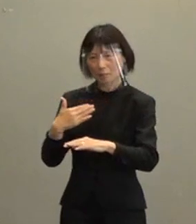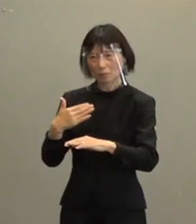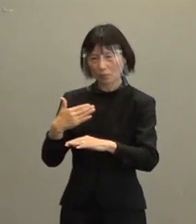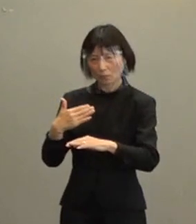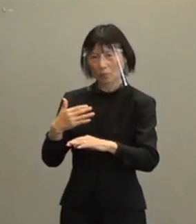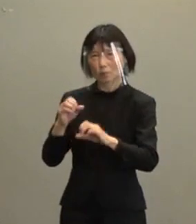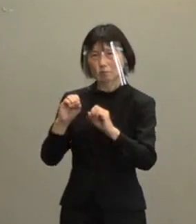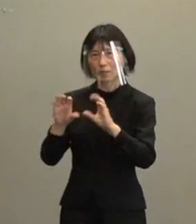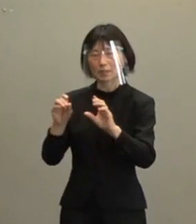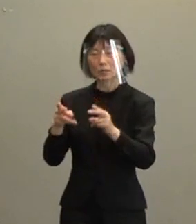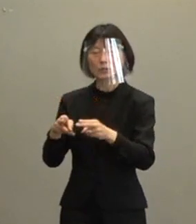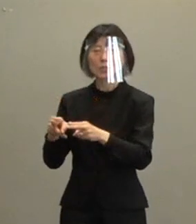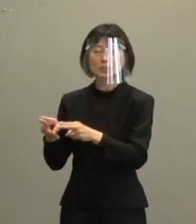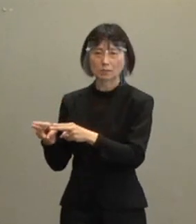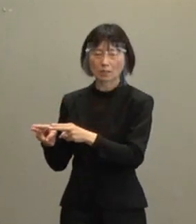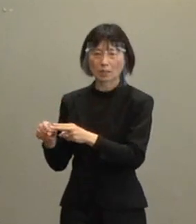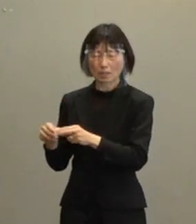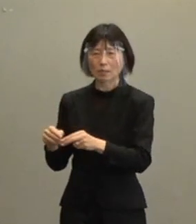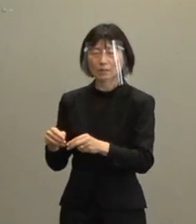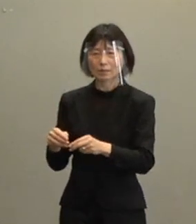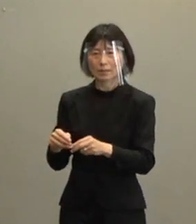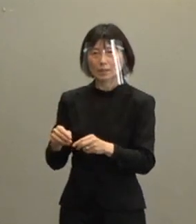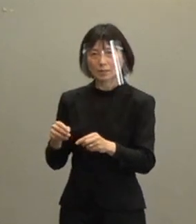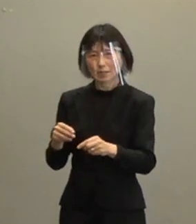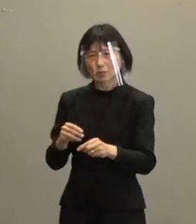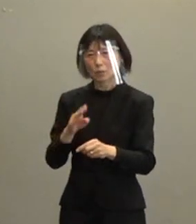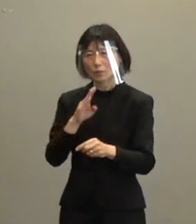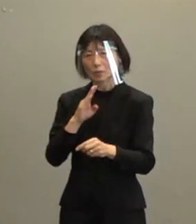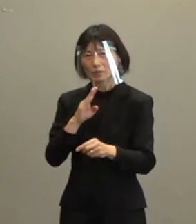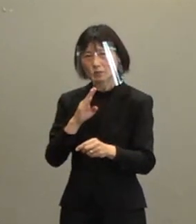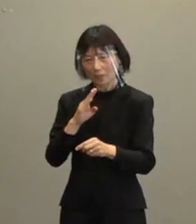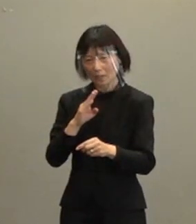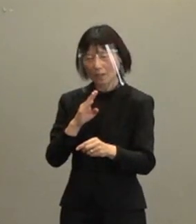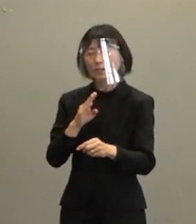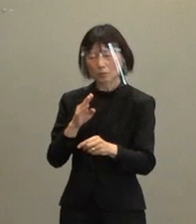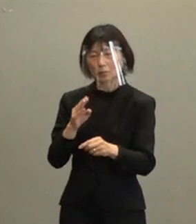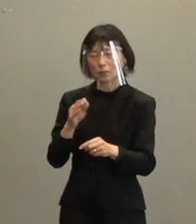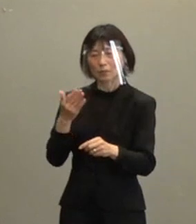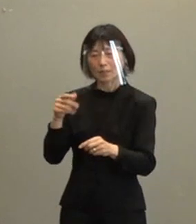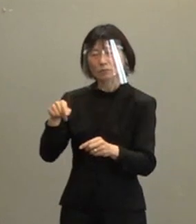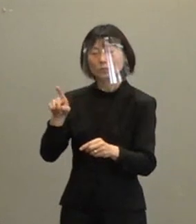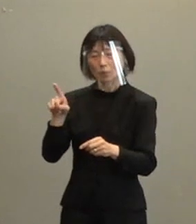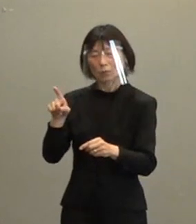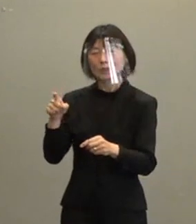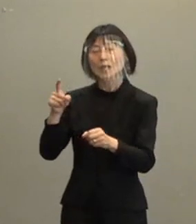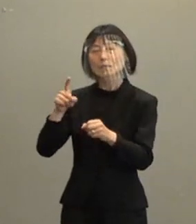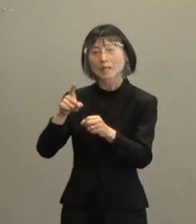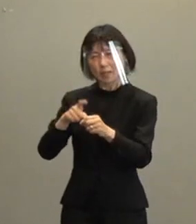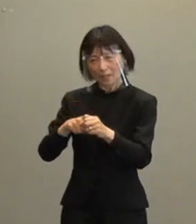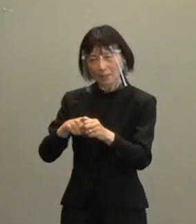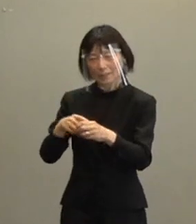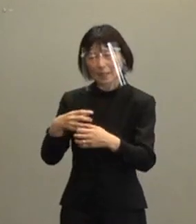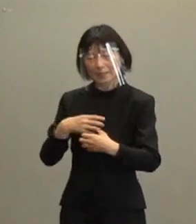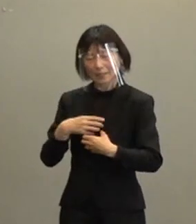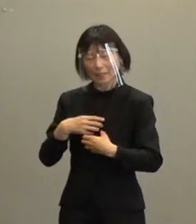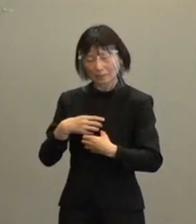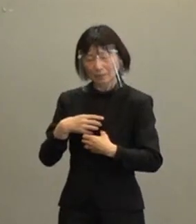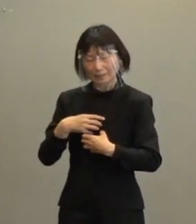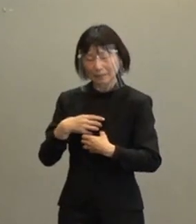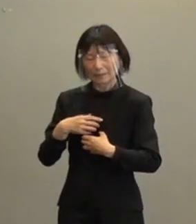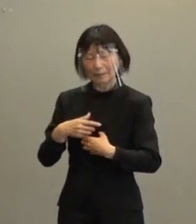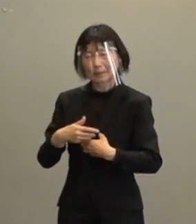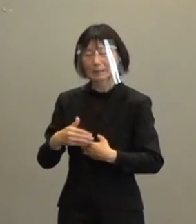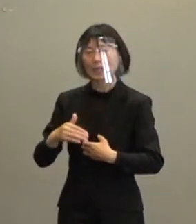たわけでありますけれども、念のために我々としては感染リスクが高まるかどうかについて、先ほど申し上げた通り、市町村